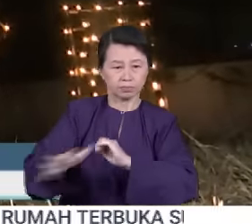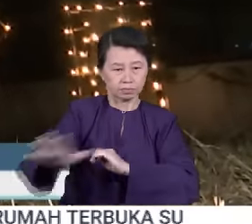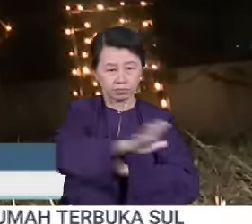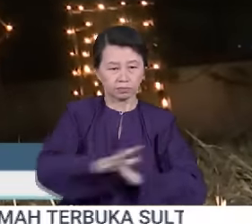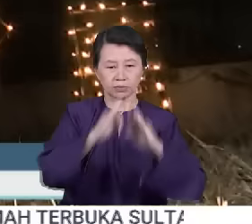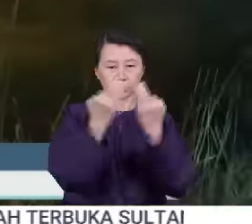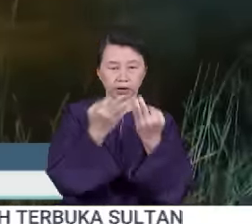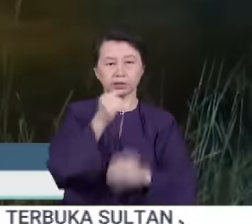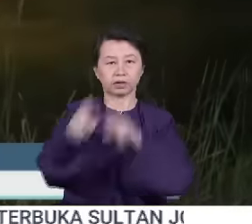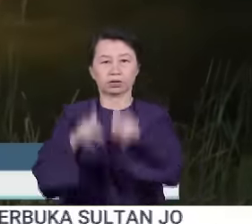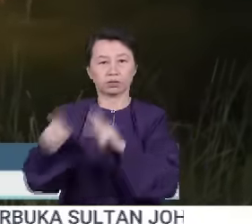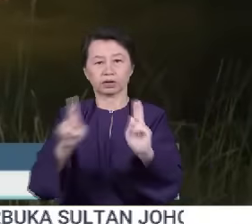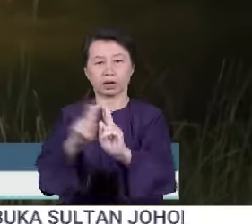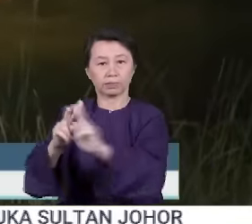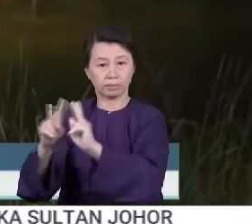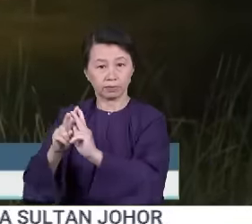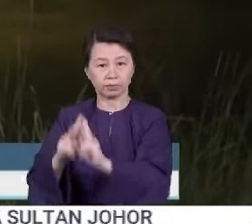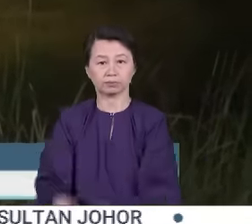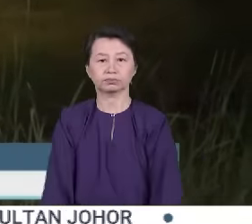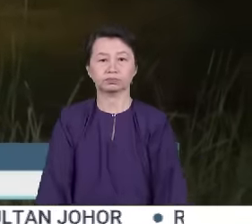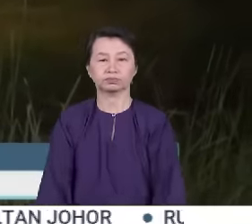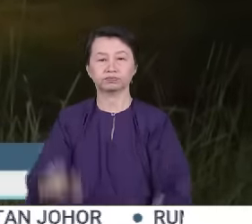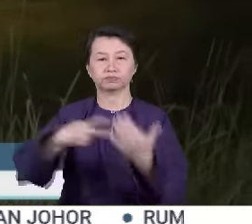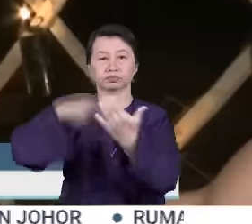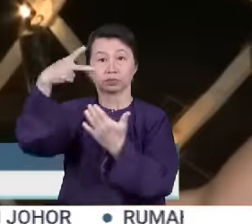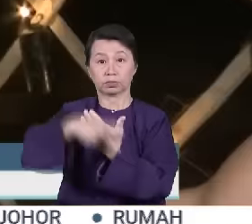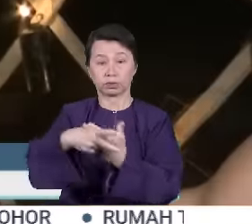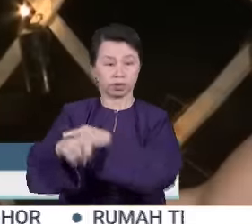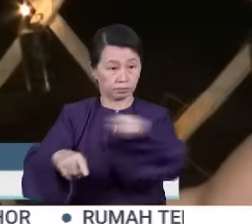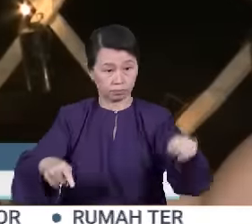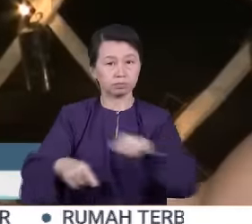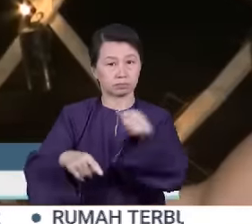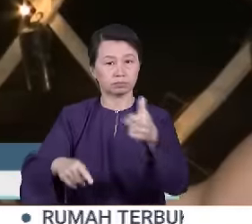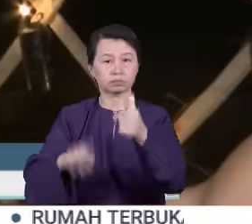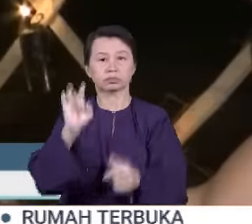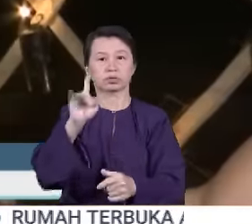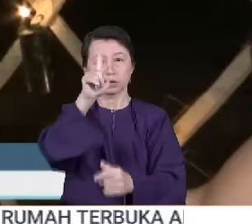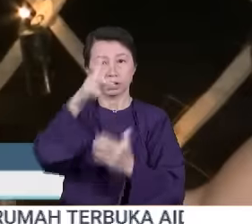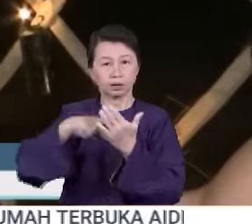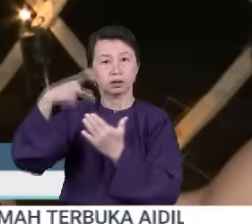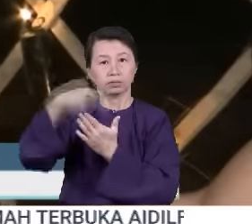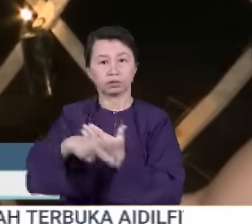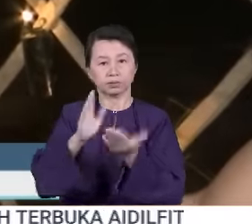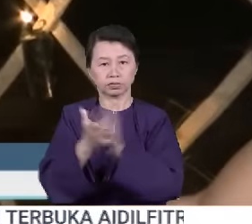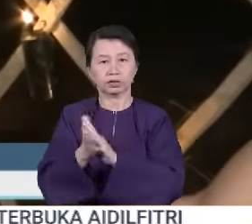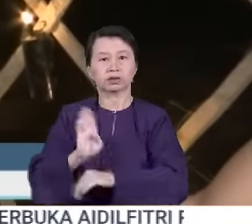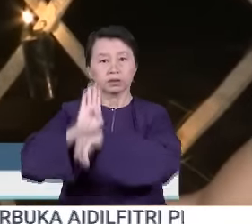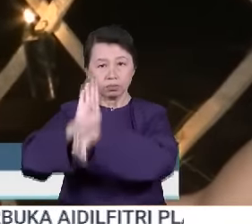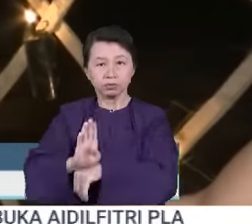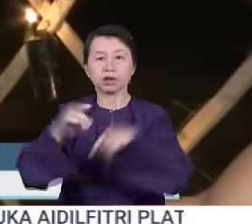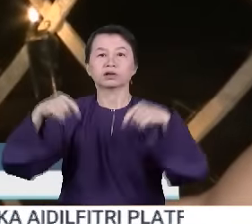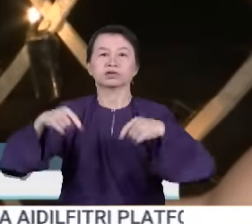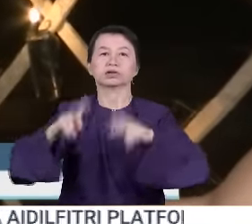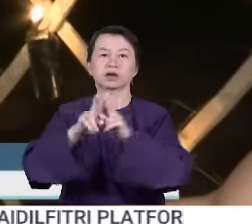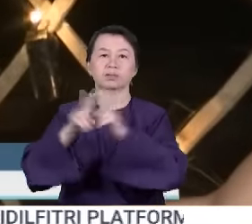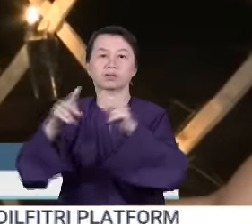keluarga serta penduduk kampung. Program ini adalah satu program yang telah menjadi budaya di kampung